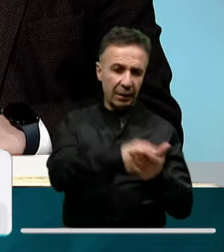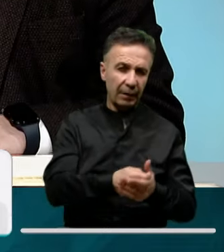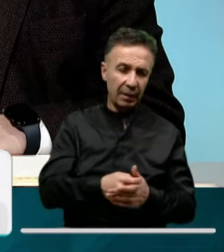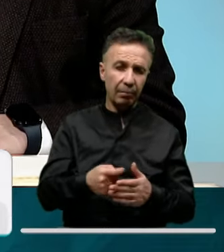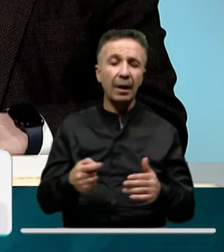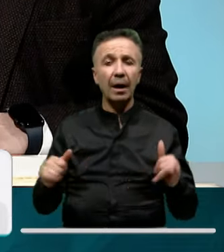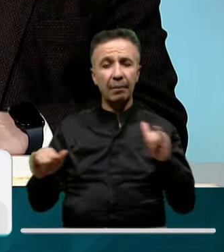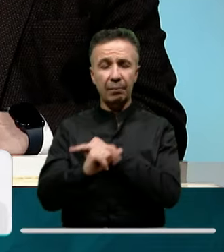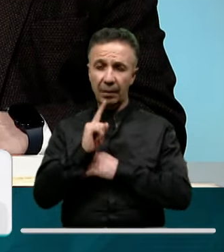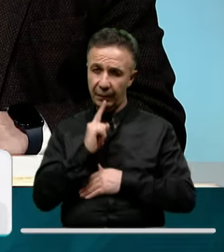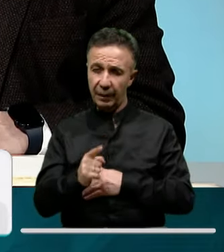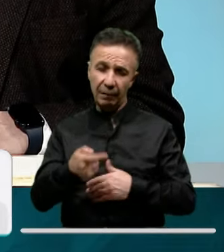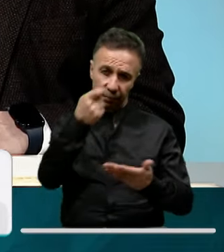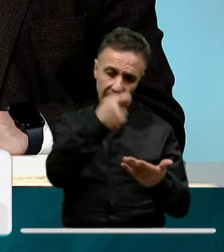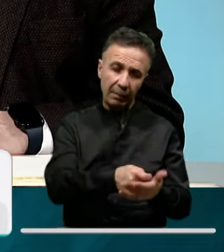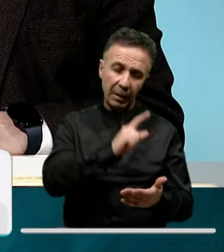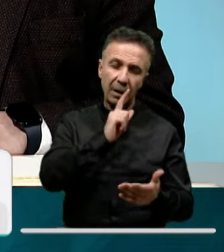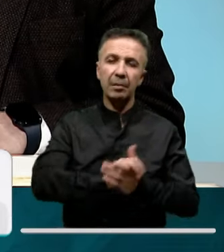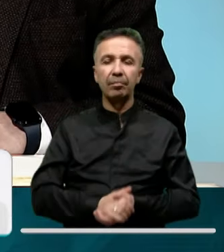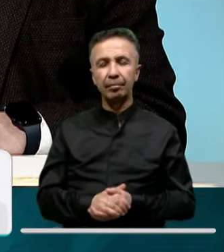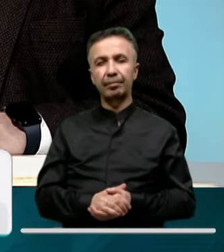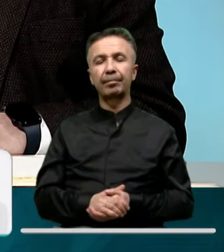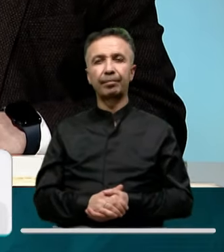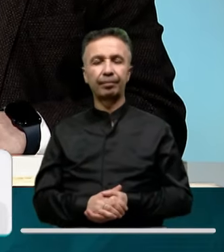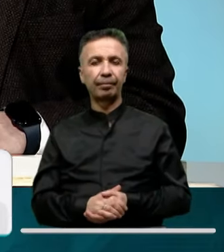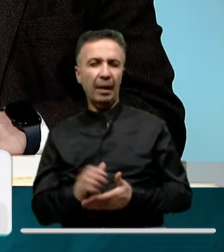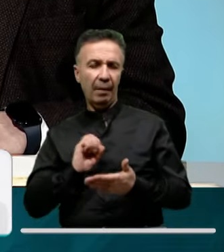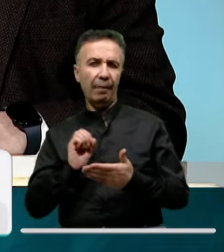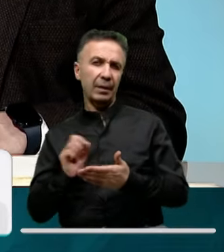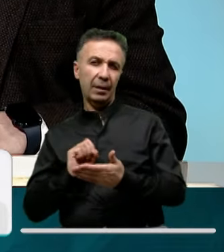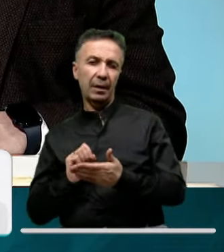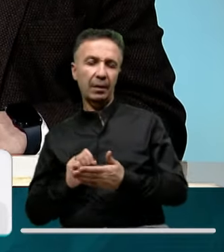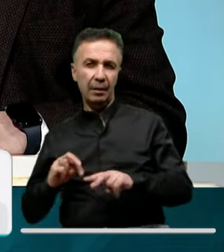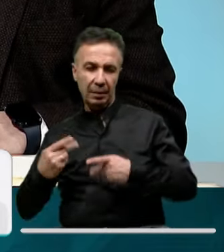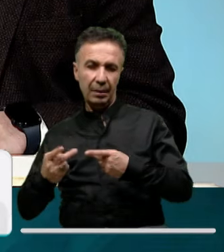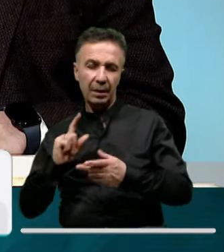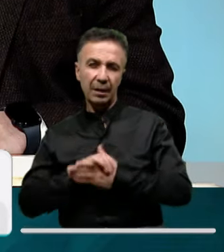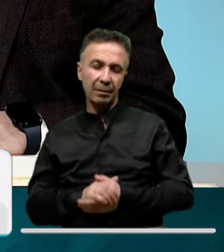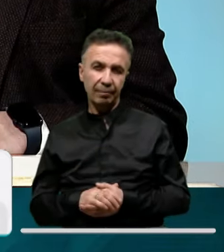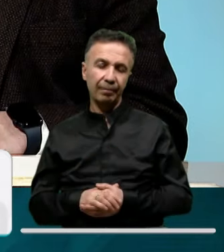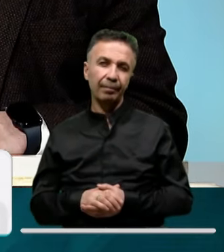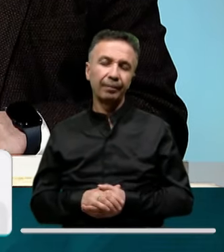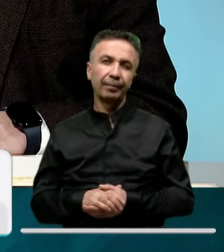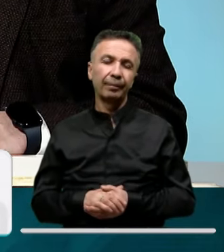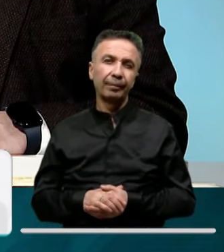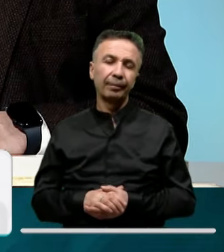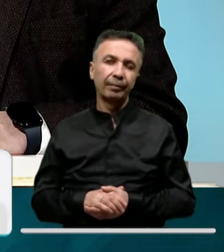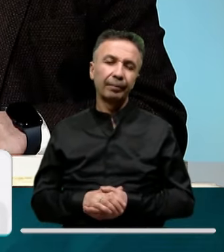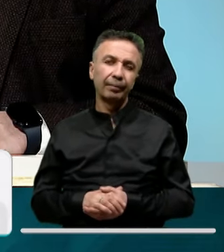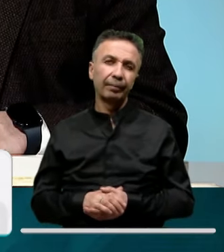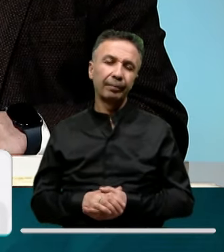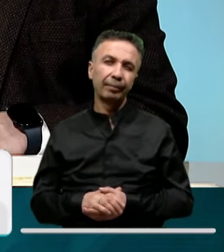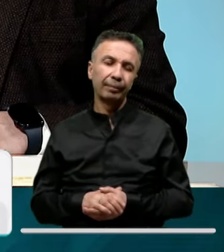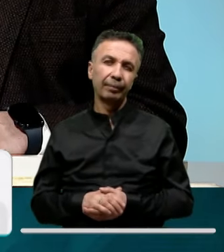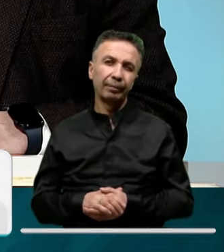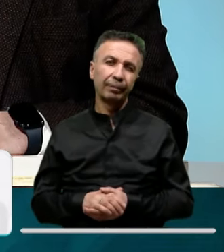lazım. Yani benim şu kadar borcum var diye. Vasiyet etse vermek zorundalar zaten. Ama vasiyet etmediği